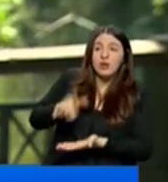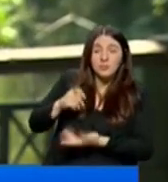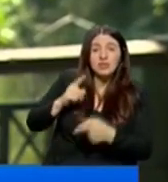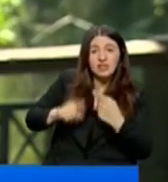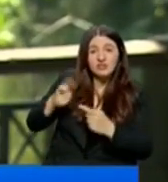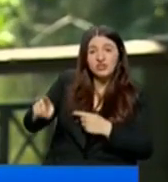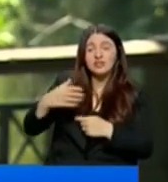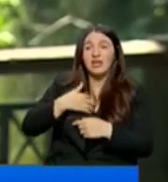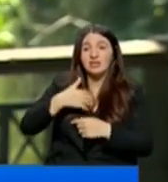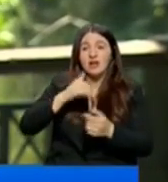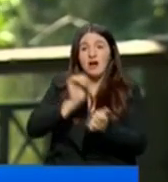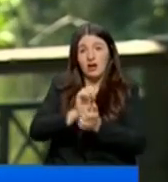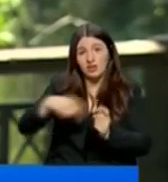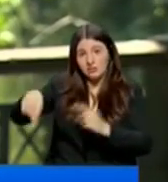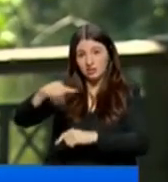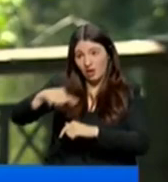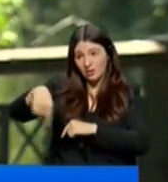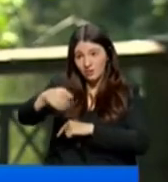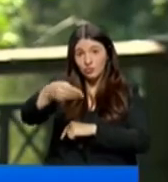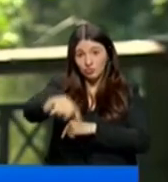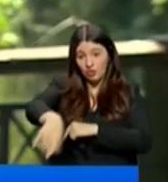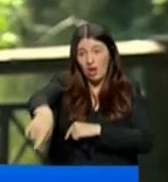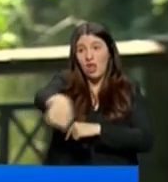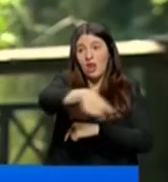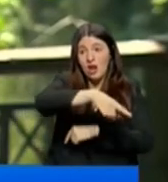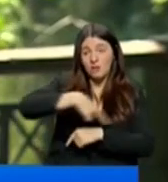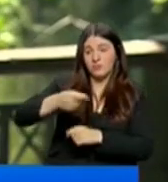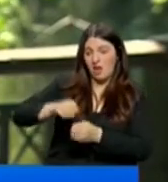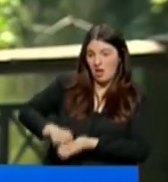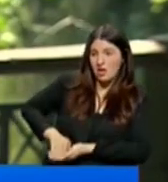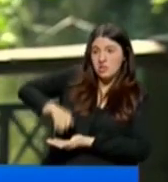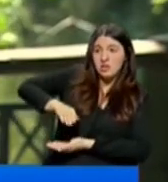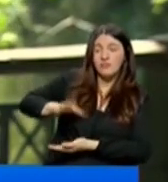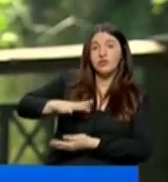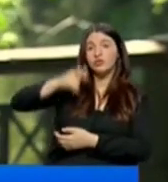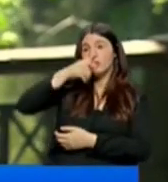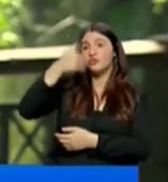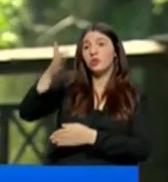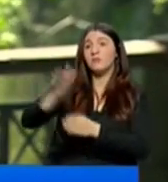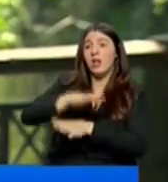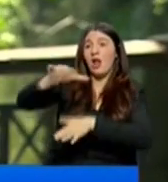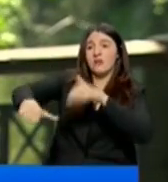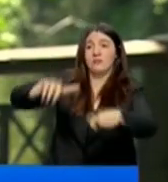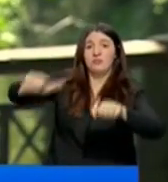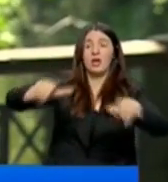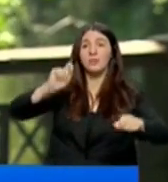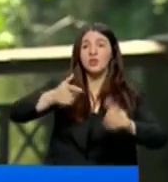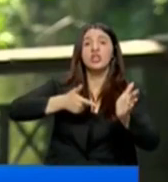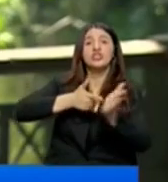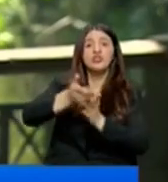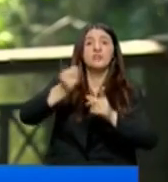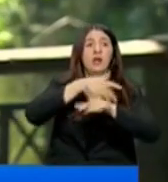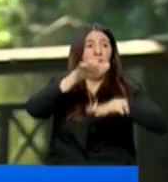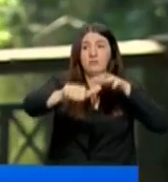siyasetçi, kendisinin, ailesinin, yakınlarının, çocuklarının cebini dolduruyorsa, yurt dışında mal varlığı edinmeye çalışıyorsa, çiftlikler